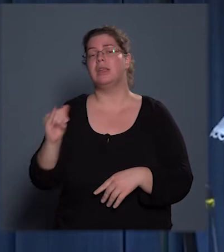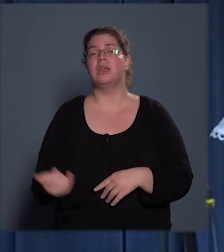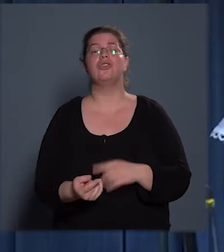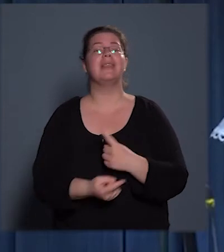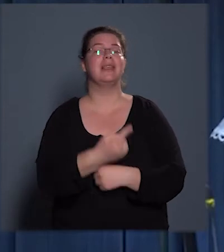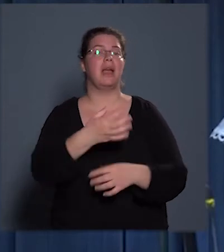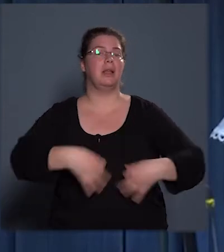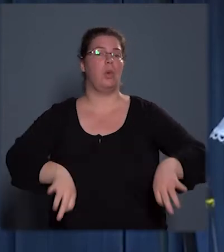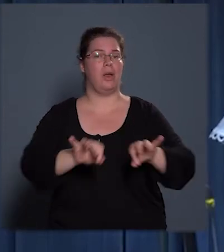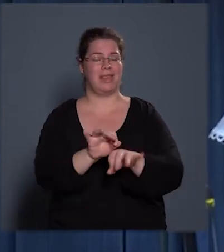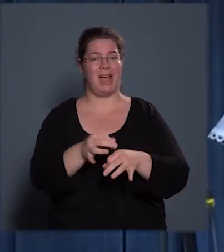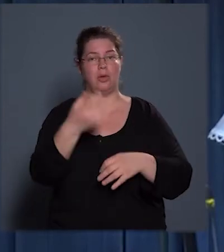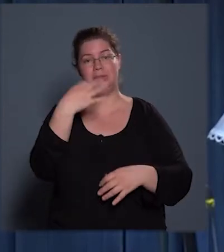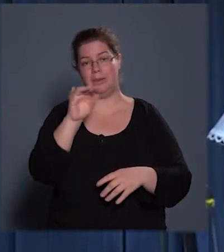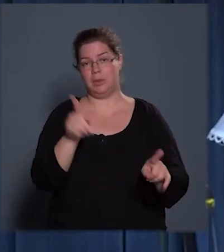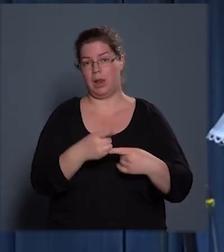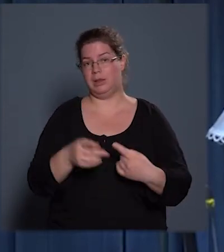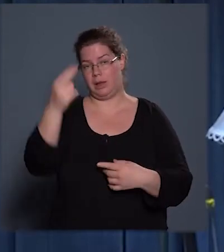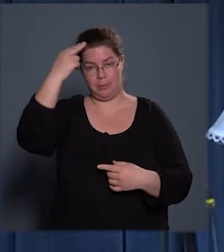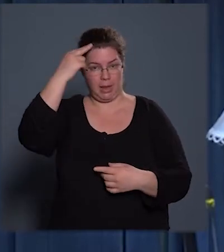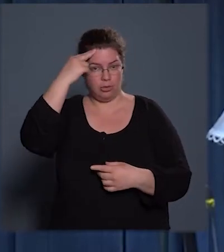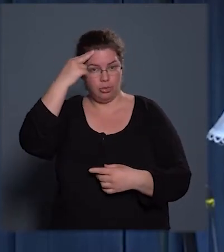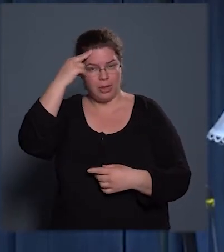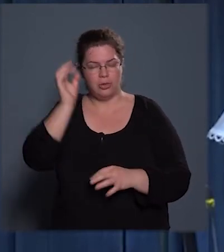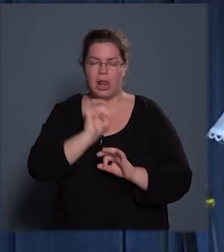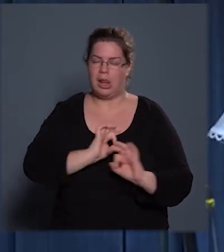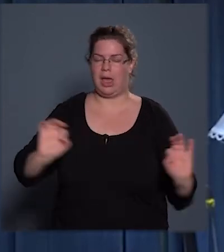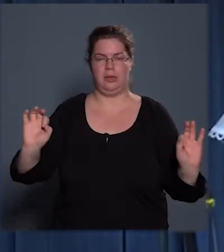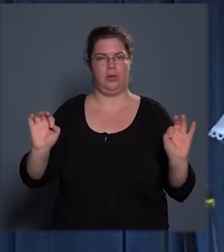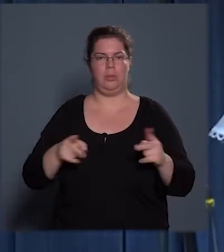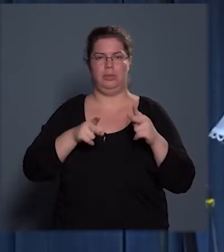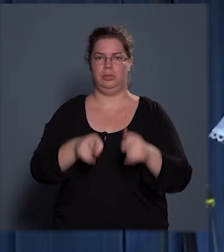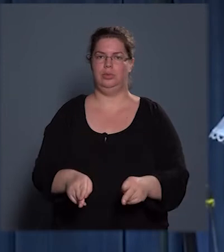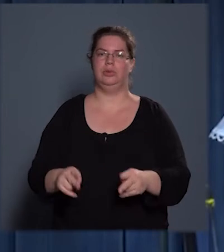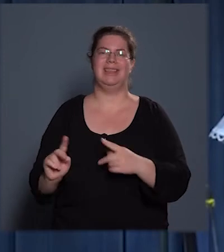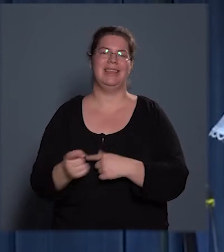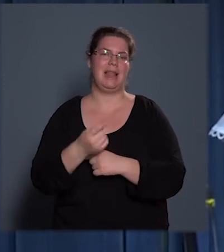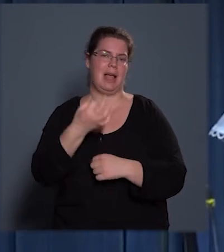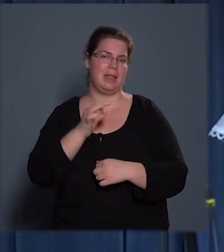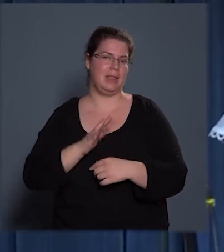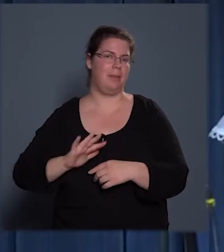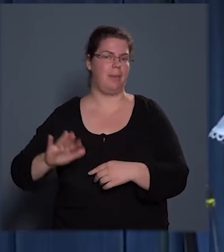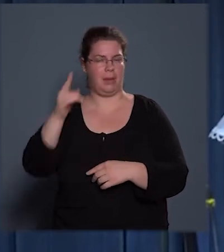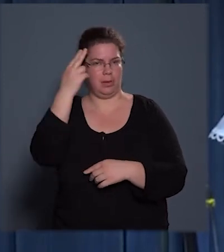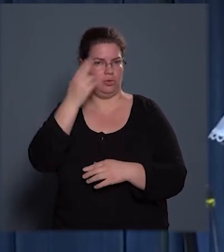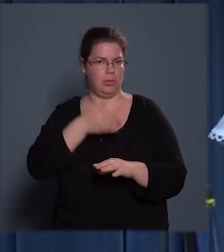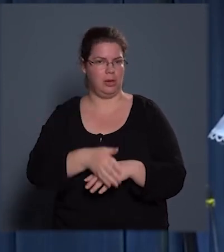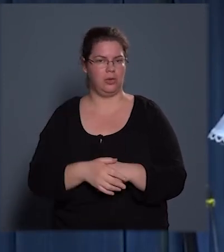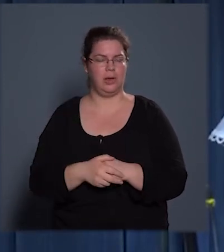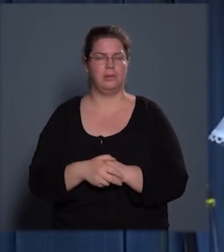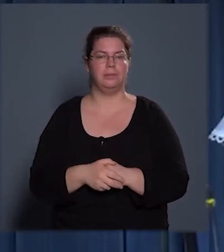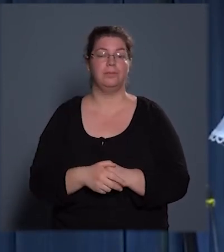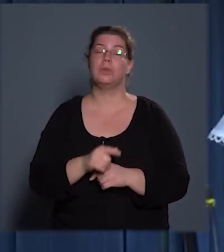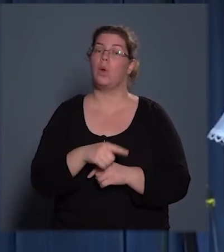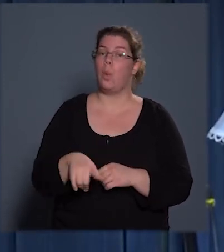idegen országok népdalainak megismerése a legjobb út az idegen népek megismeréséhez.